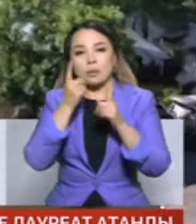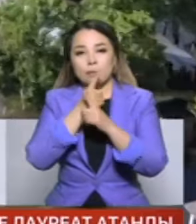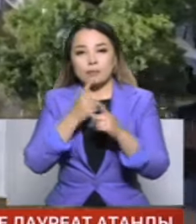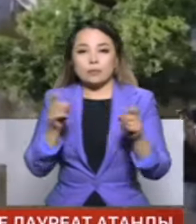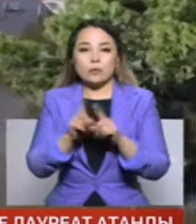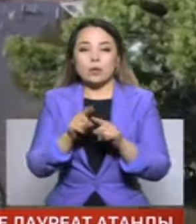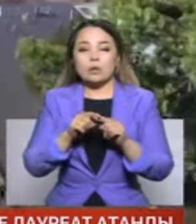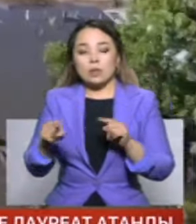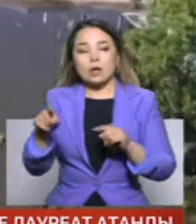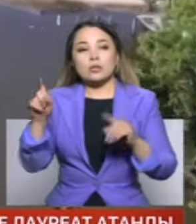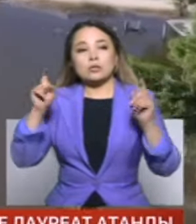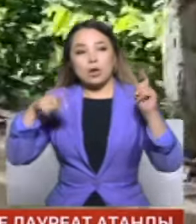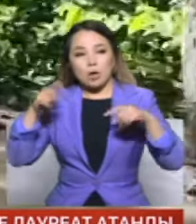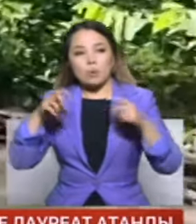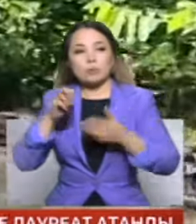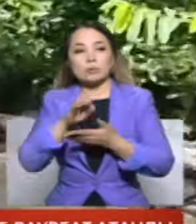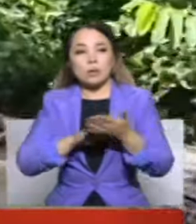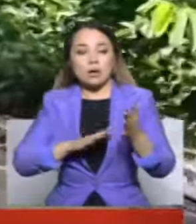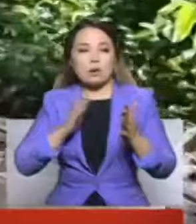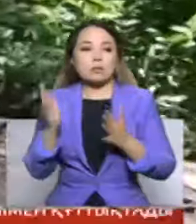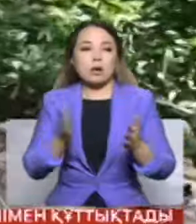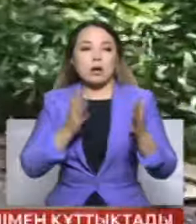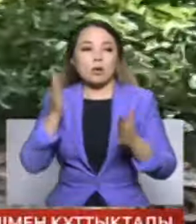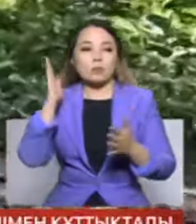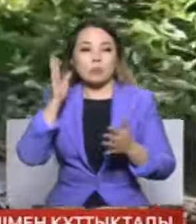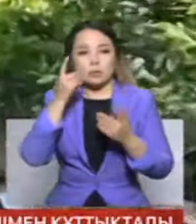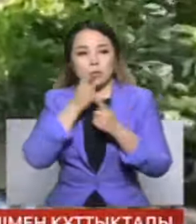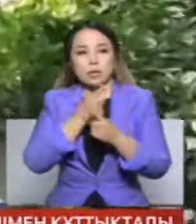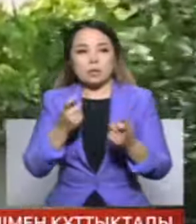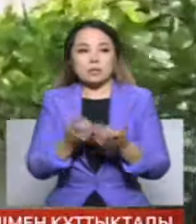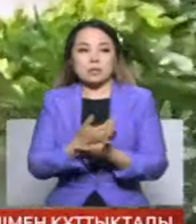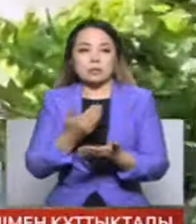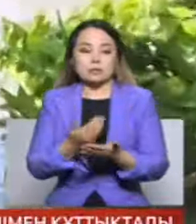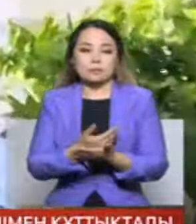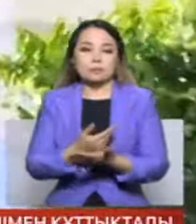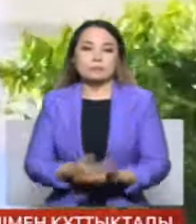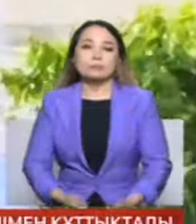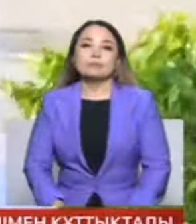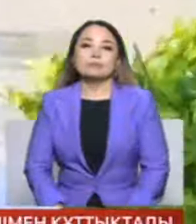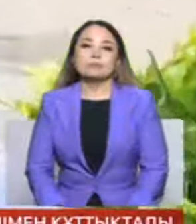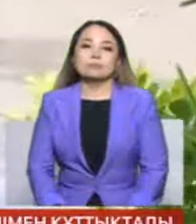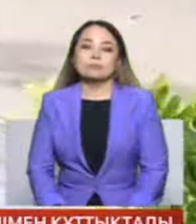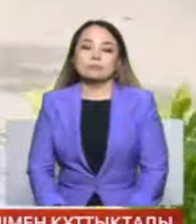күндері жауын әрі қарай жалғасып, дауыл соғатынын ескертіп отыр.